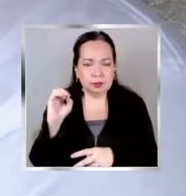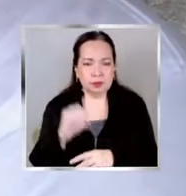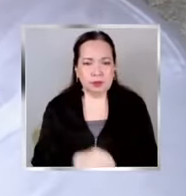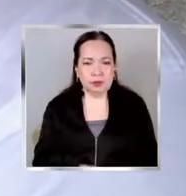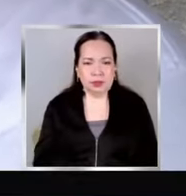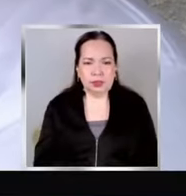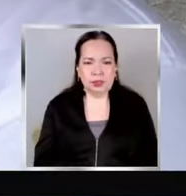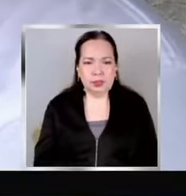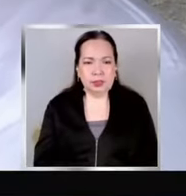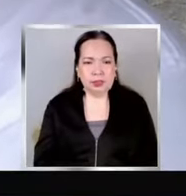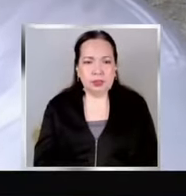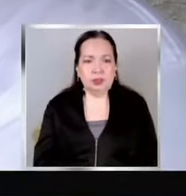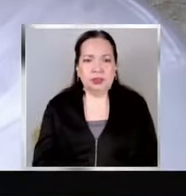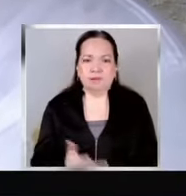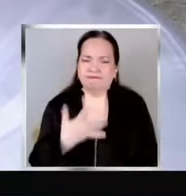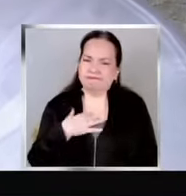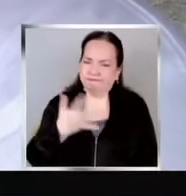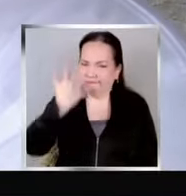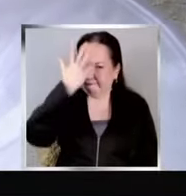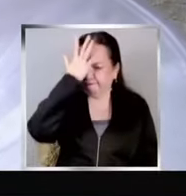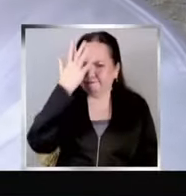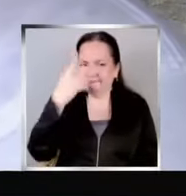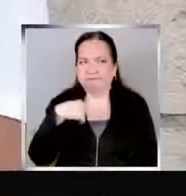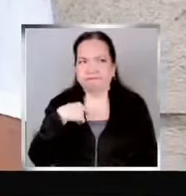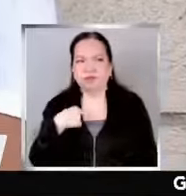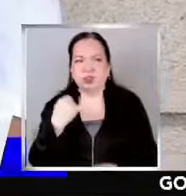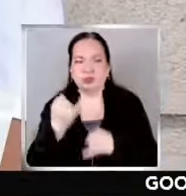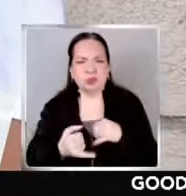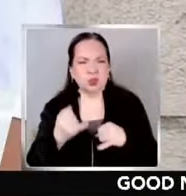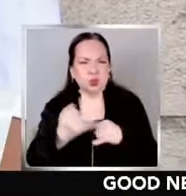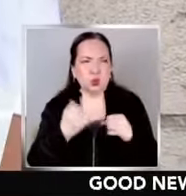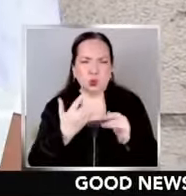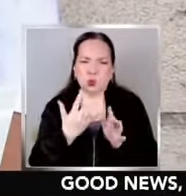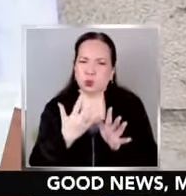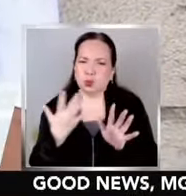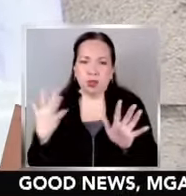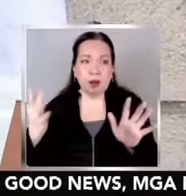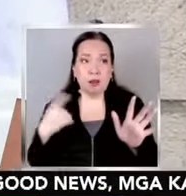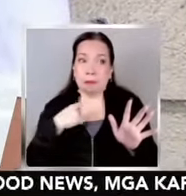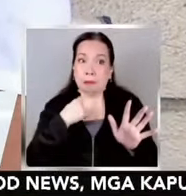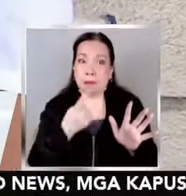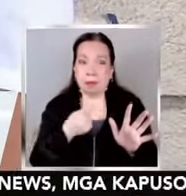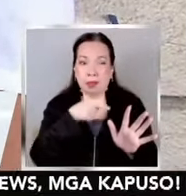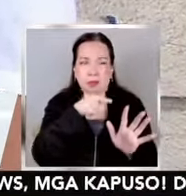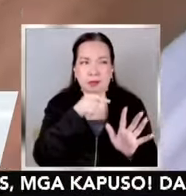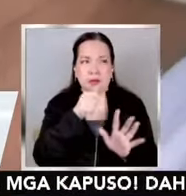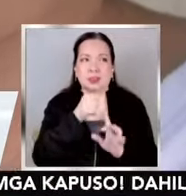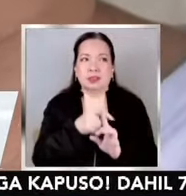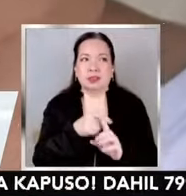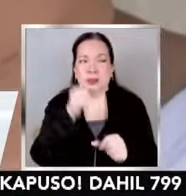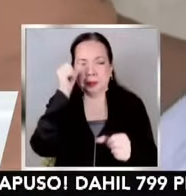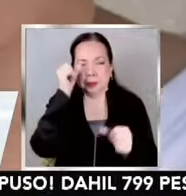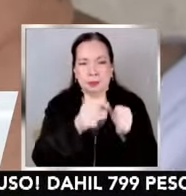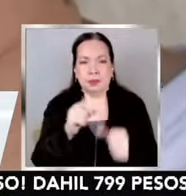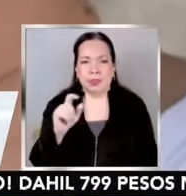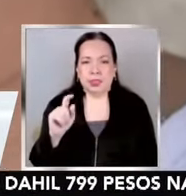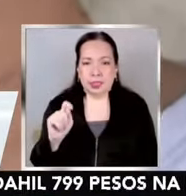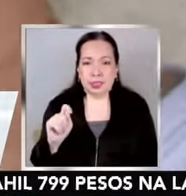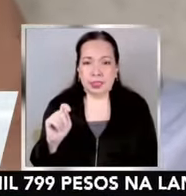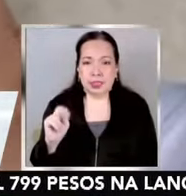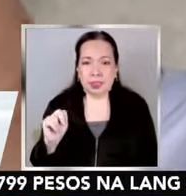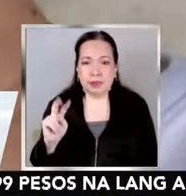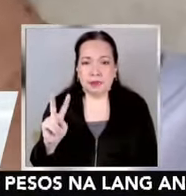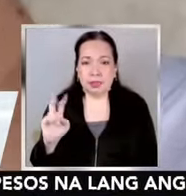Ano ba yan? Minsan ang tagal ng pila. Tandang-tanda pa raw ng TNVS driver na si Jojo kung paano